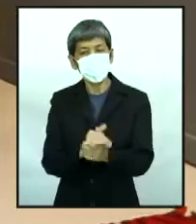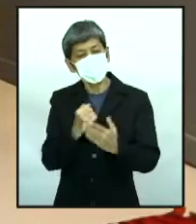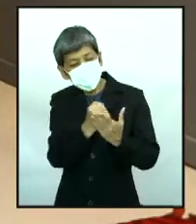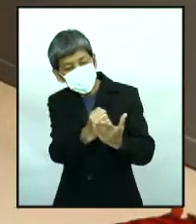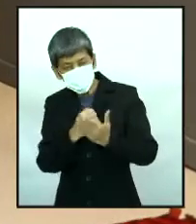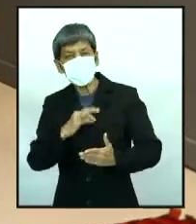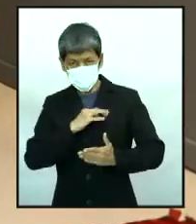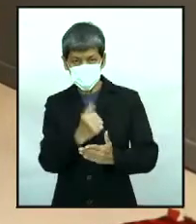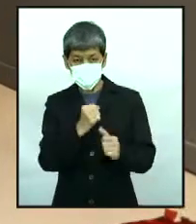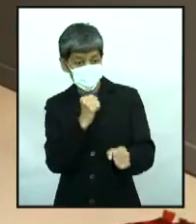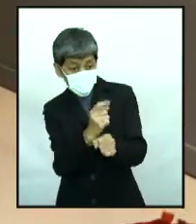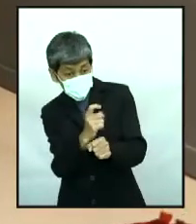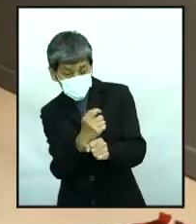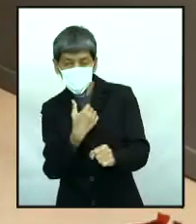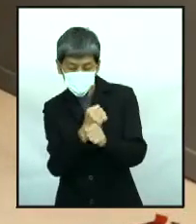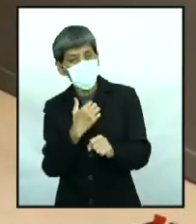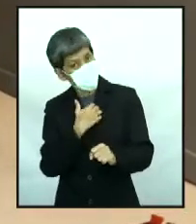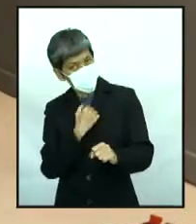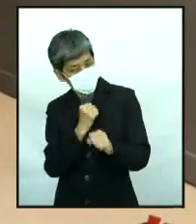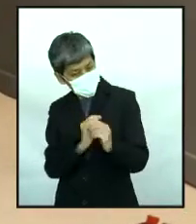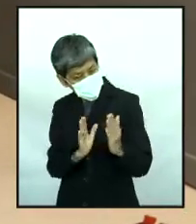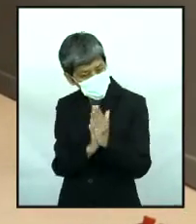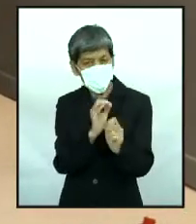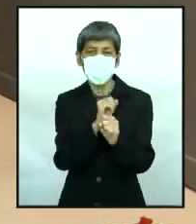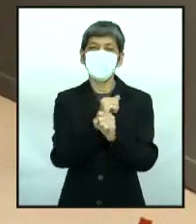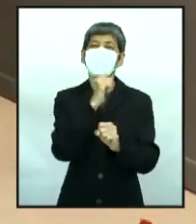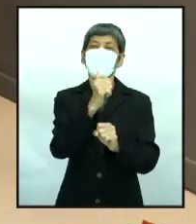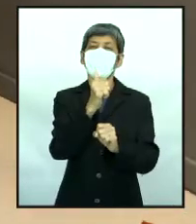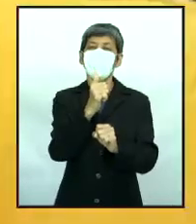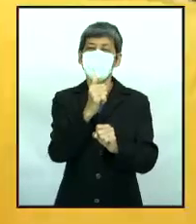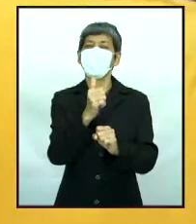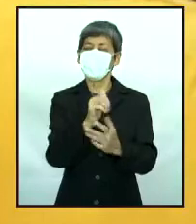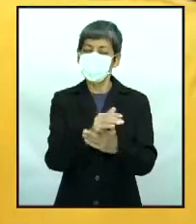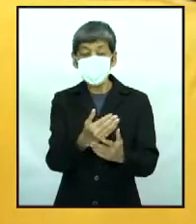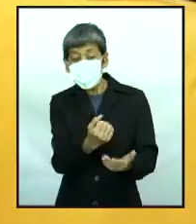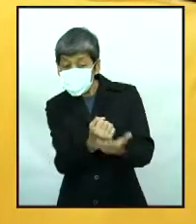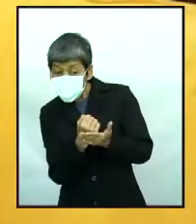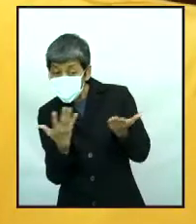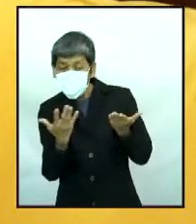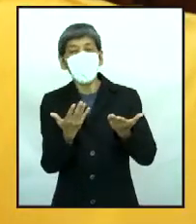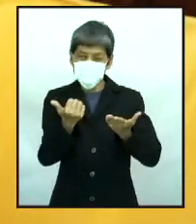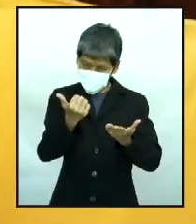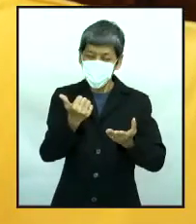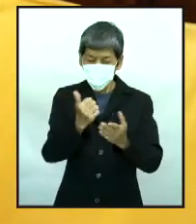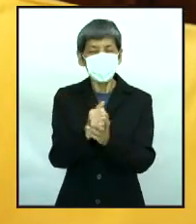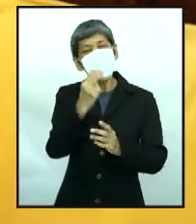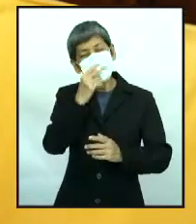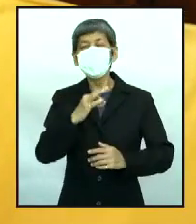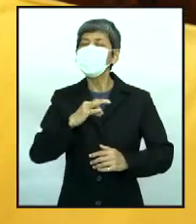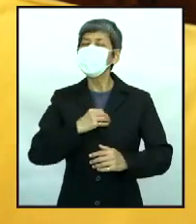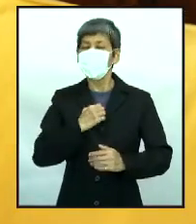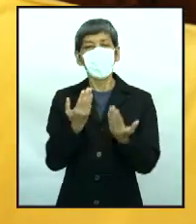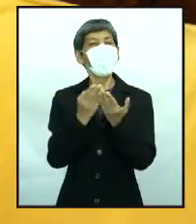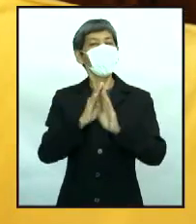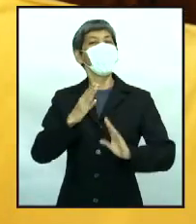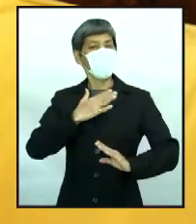พราะว่าเขาทำไม่ได้เราก็สามารถเสริมศักยภาพเขาทางอย่างอื่นเขาก็เสริมเราทางอีกทางนึงนี่คือแบบฉบับครอบ